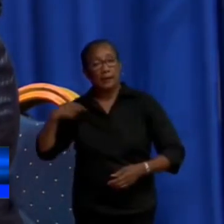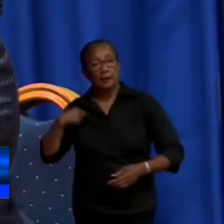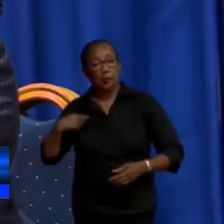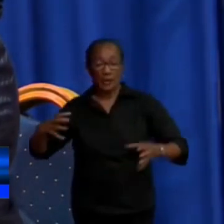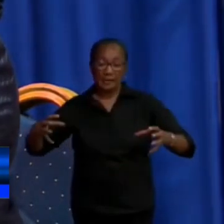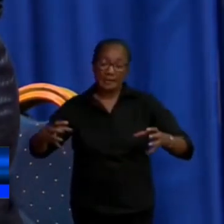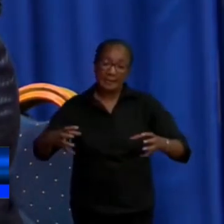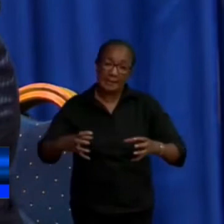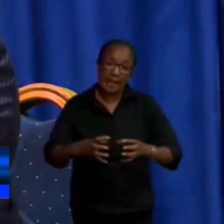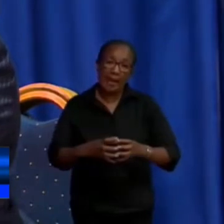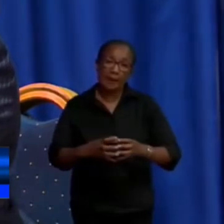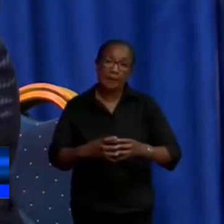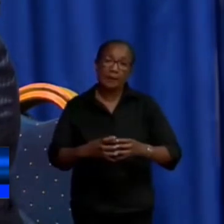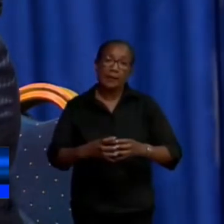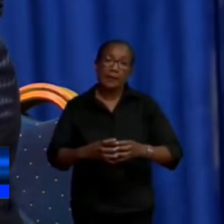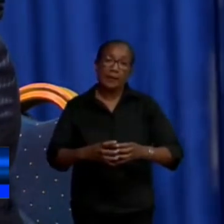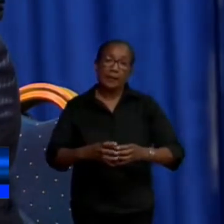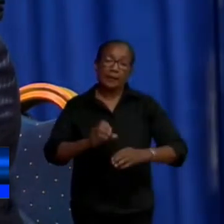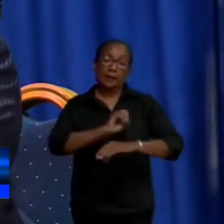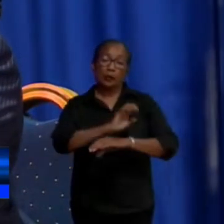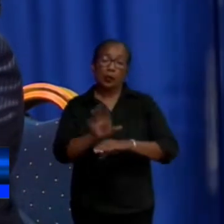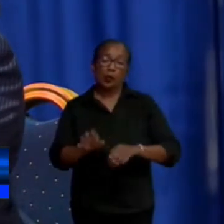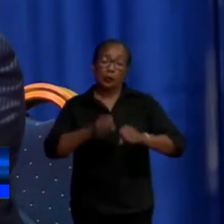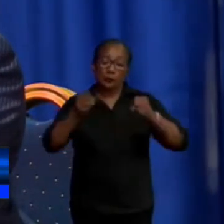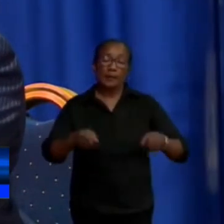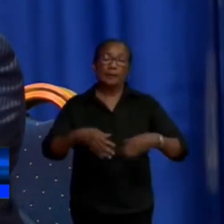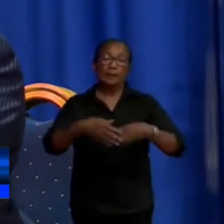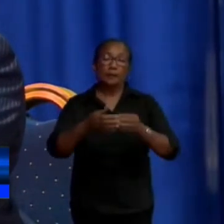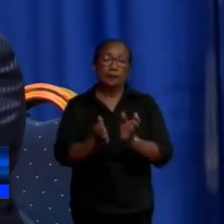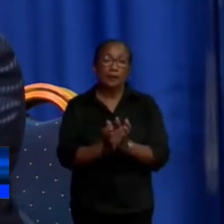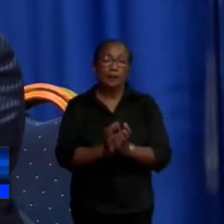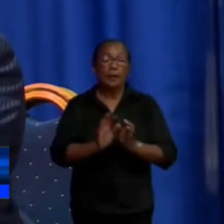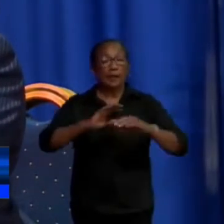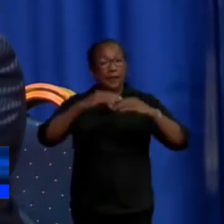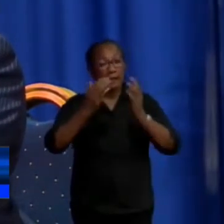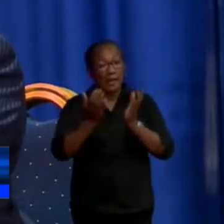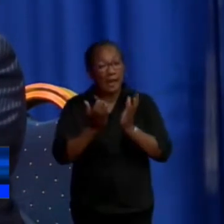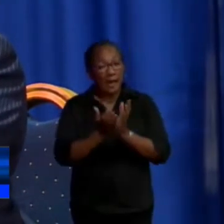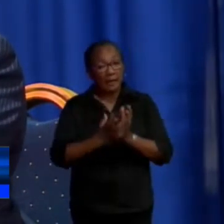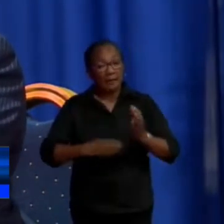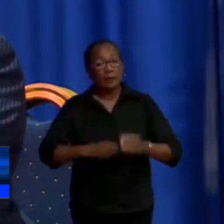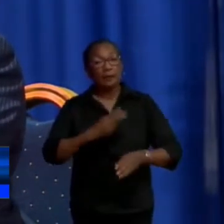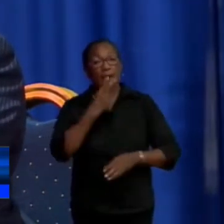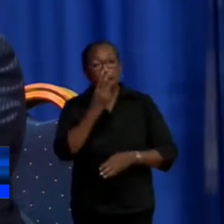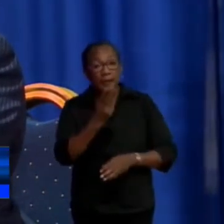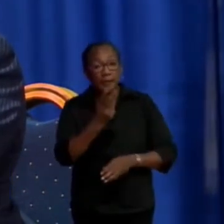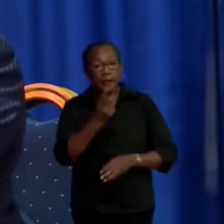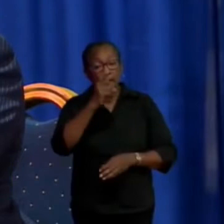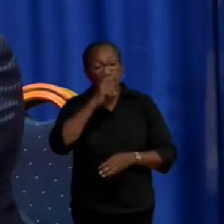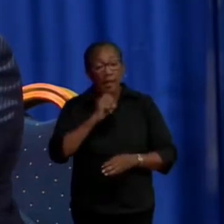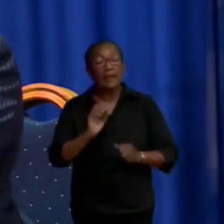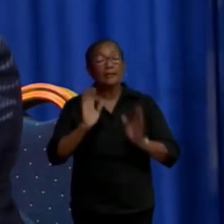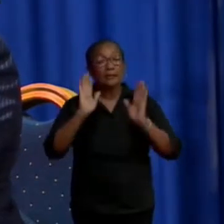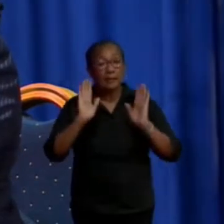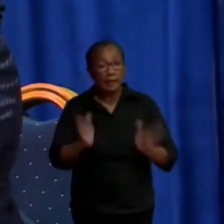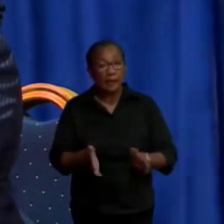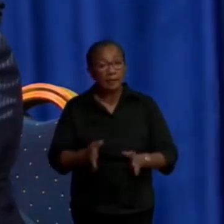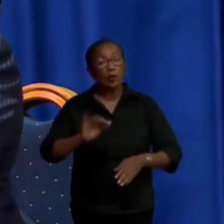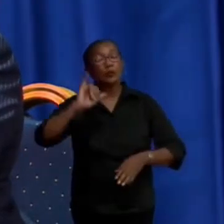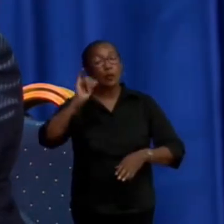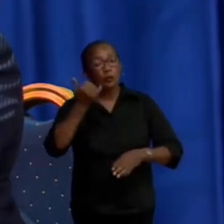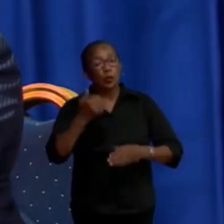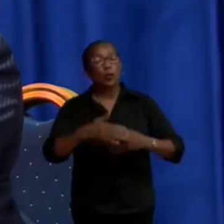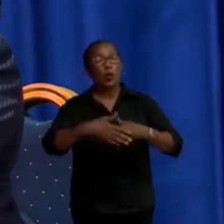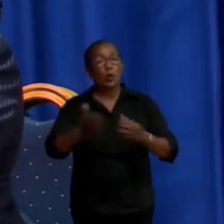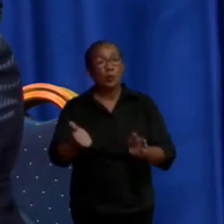en dat is binnen het COVID-management team, naar alle parameters kunnen kijken wanneer het klaar zou zijn om het weer te kunnen doen.